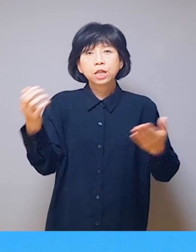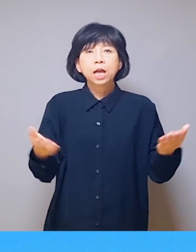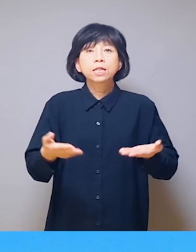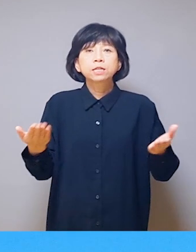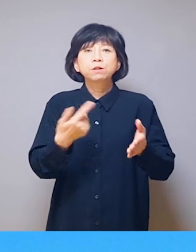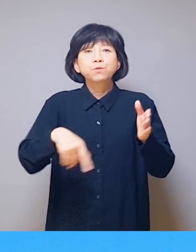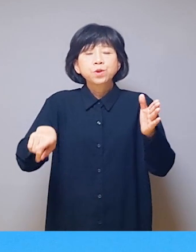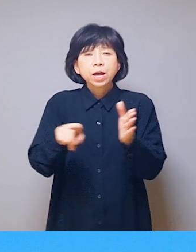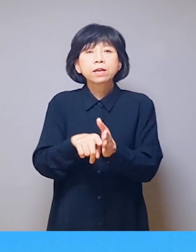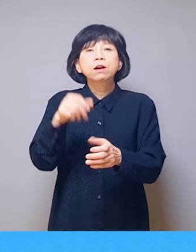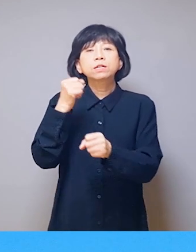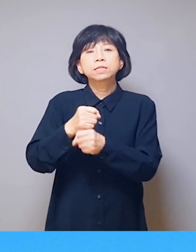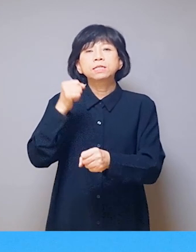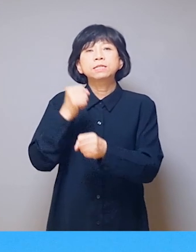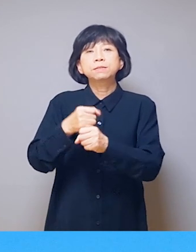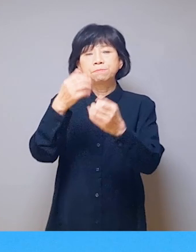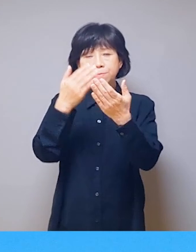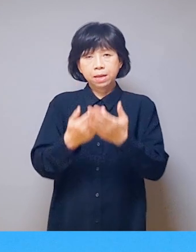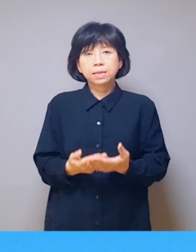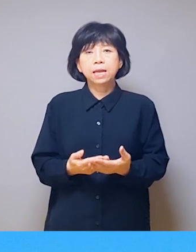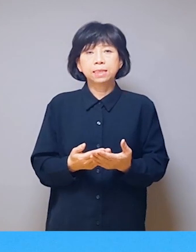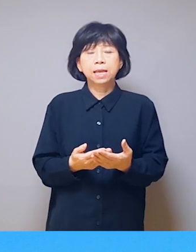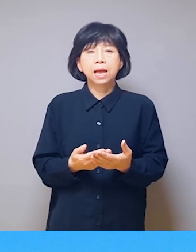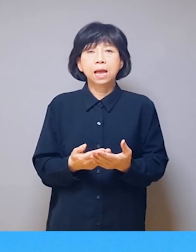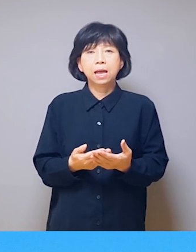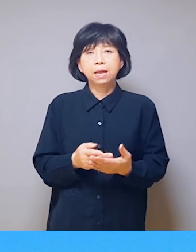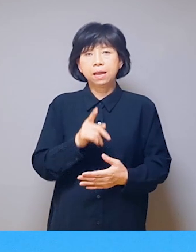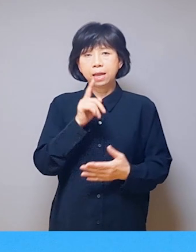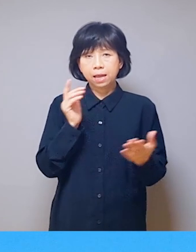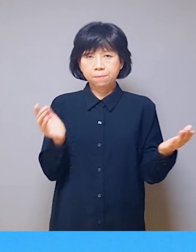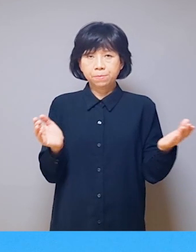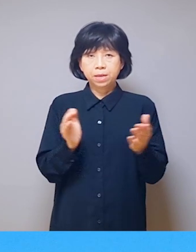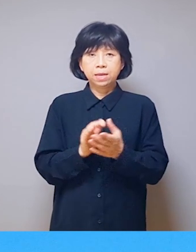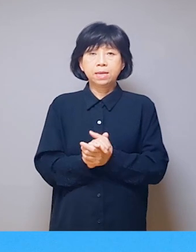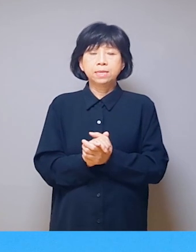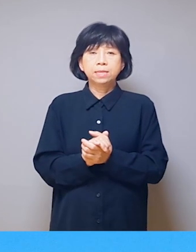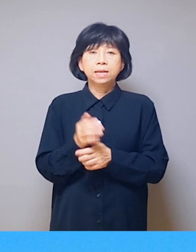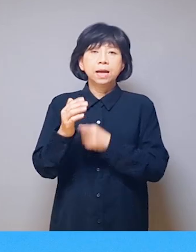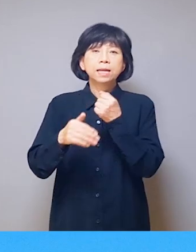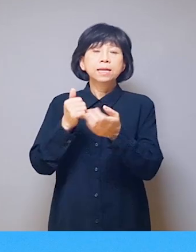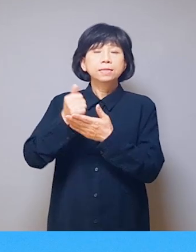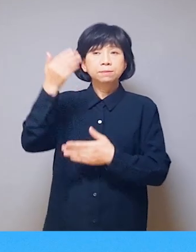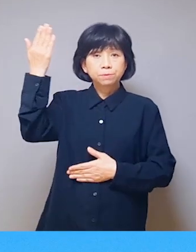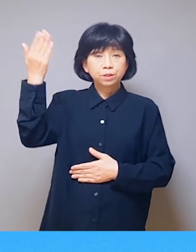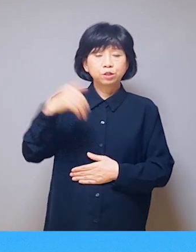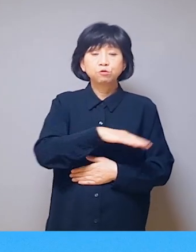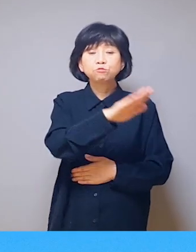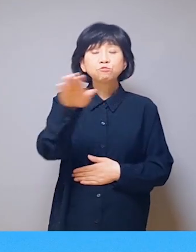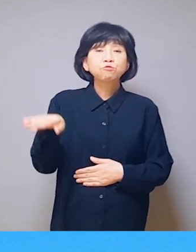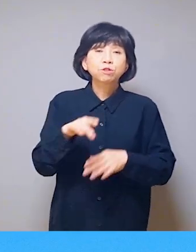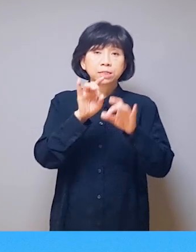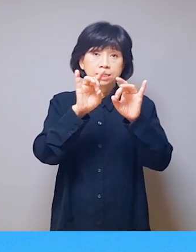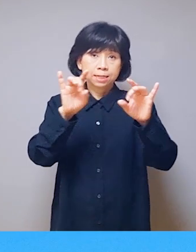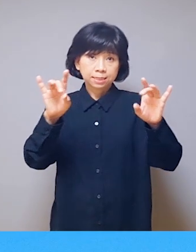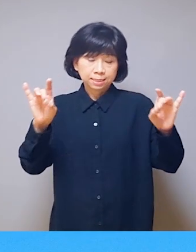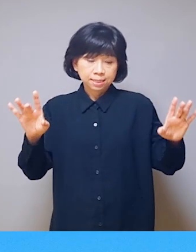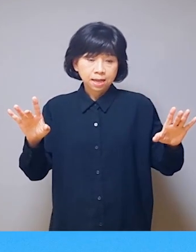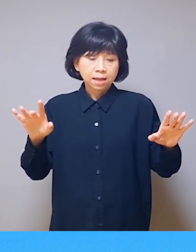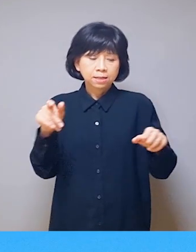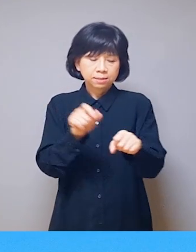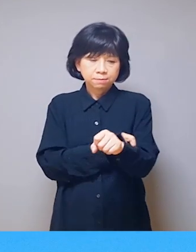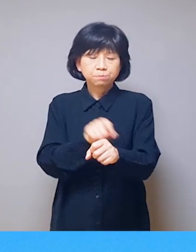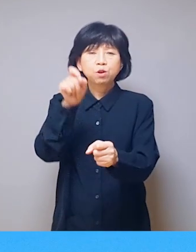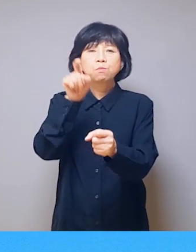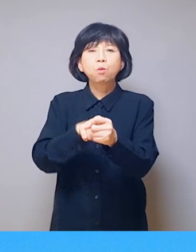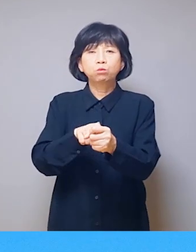안에서 선한 일을 위하여 지으심을 받은 자니 아멘. 하나님은 우리 각자를 특별한 목적을 위해서